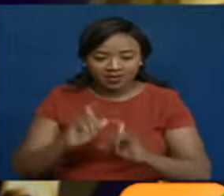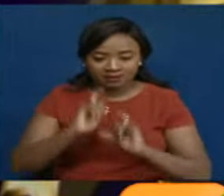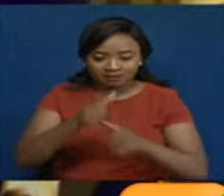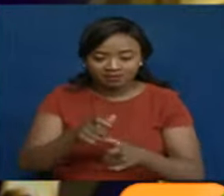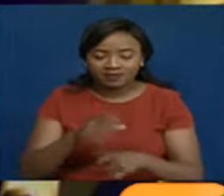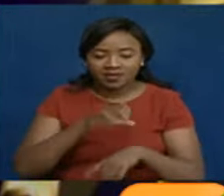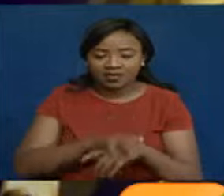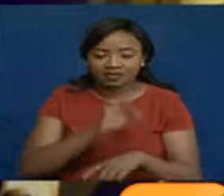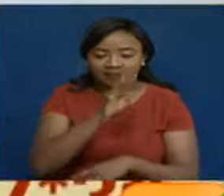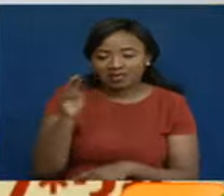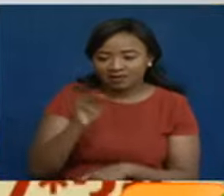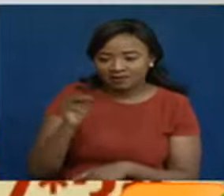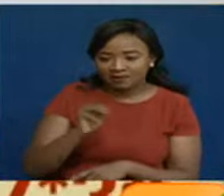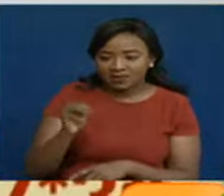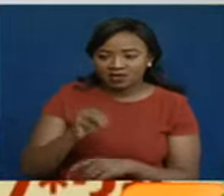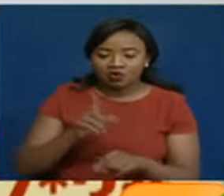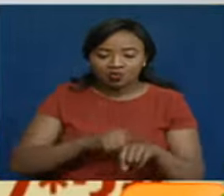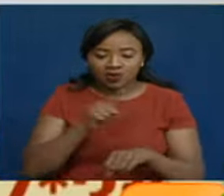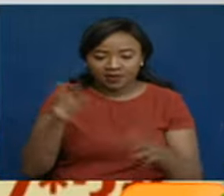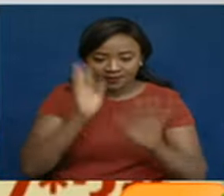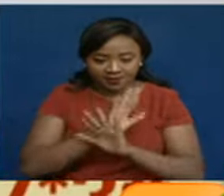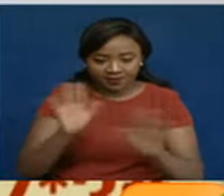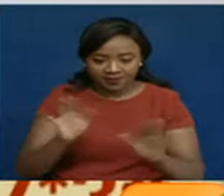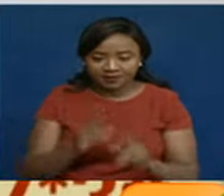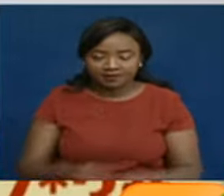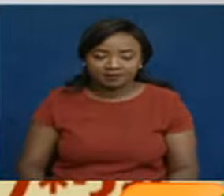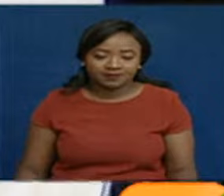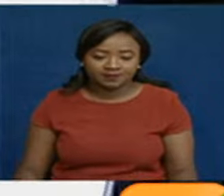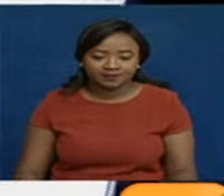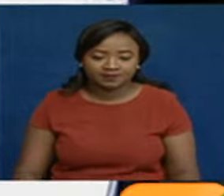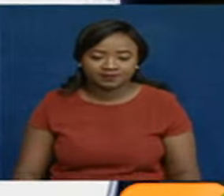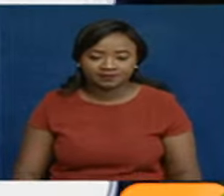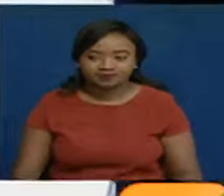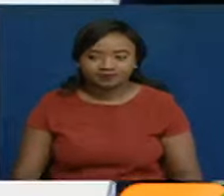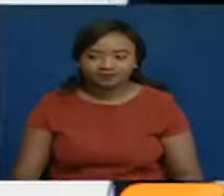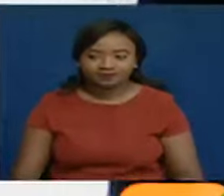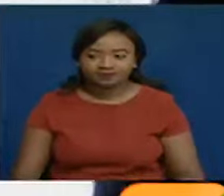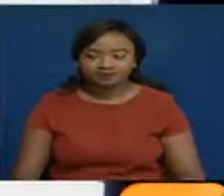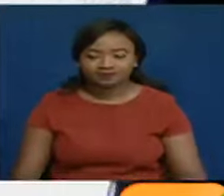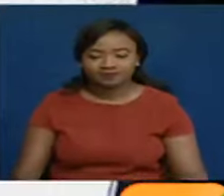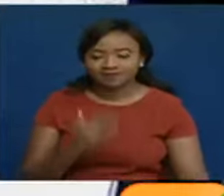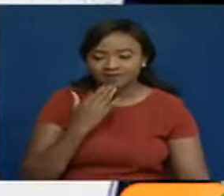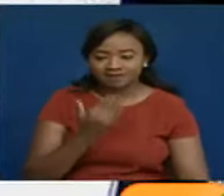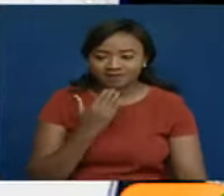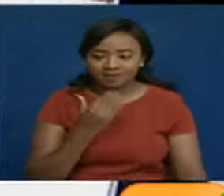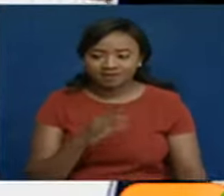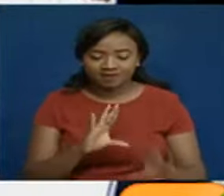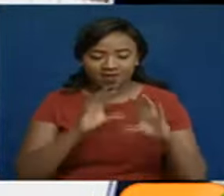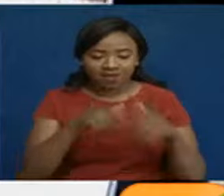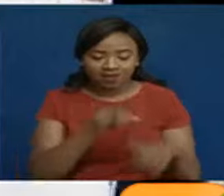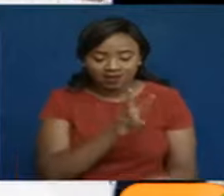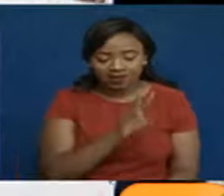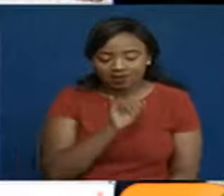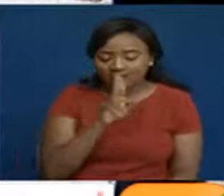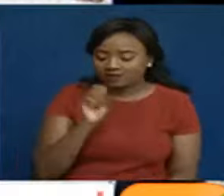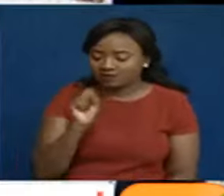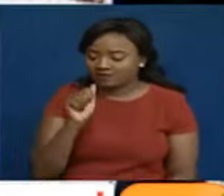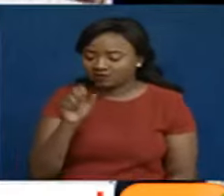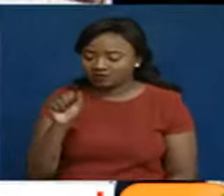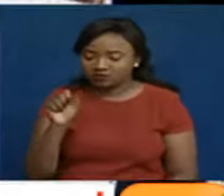milioni 3 pindi tu shindano litakapokamilika. Napenda kushukuru sana hivi sasa kwa sababu ni ukweli